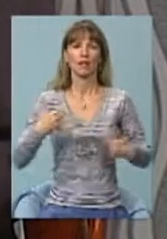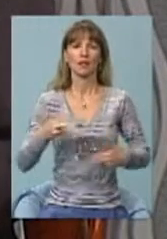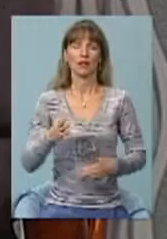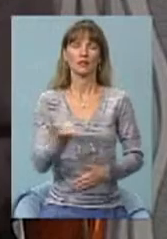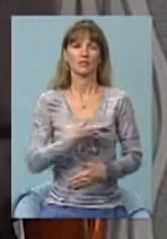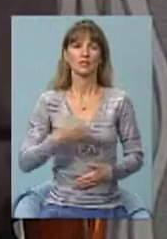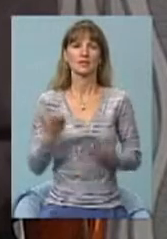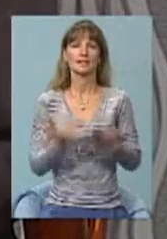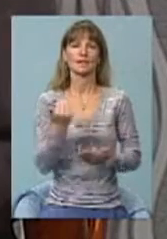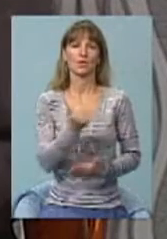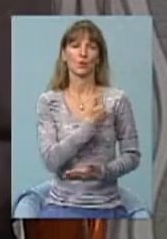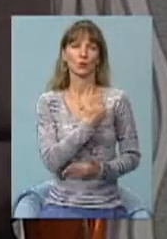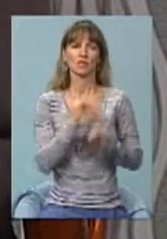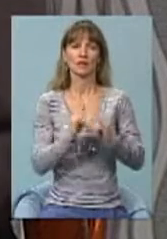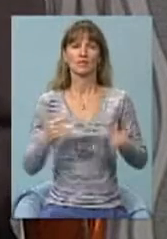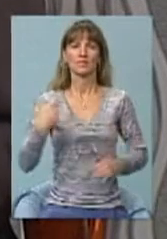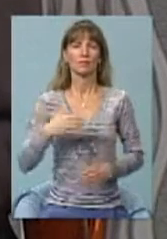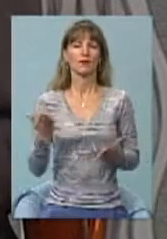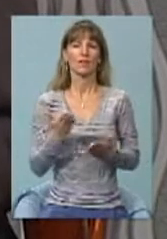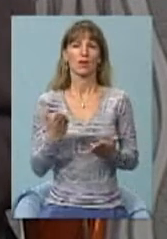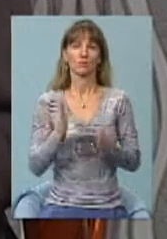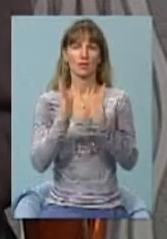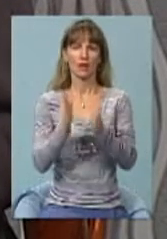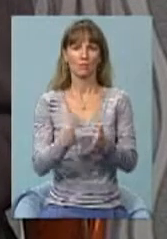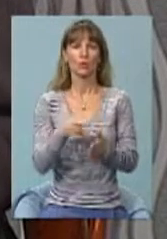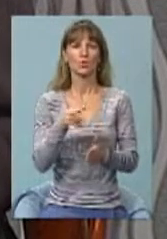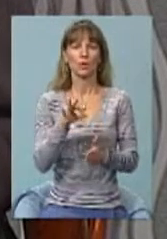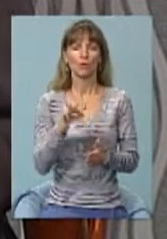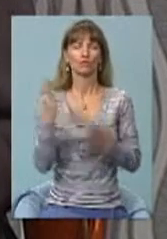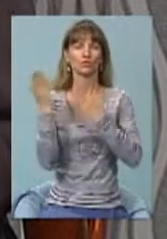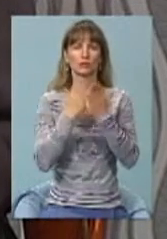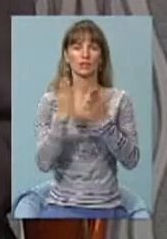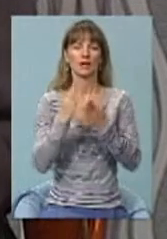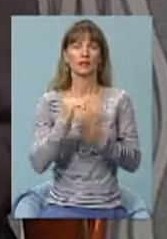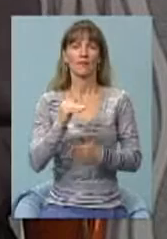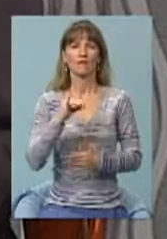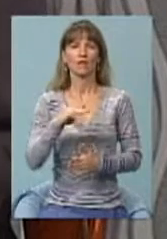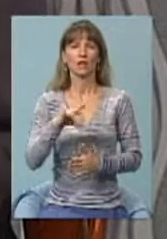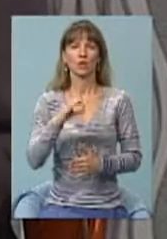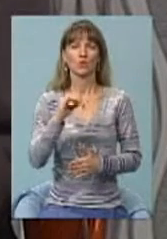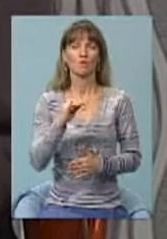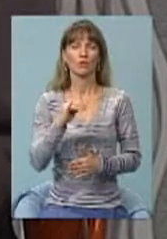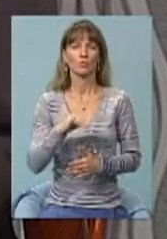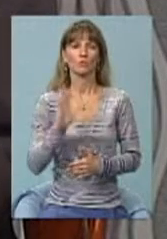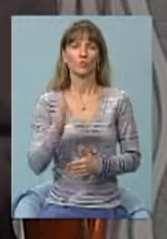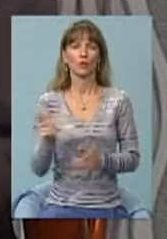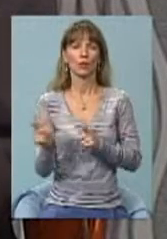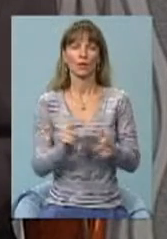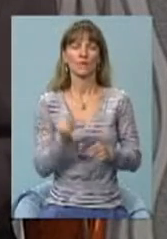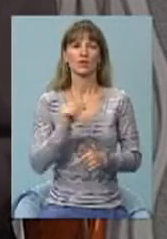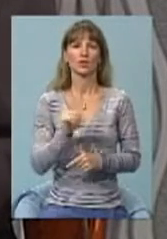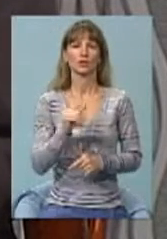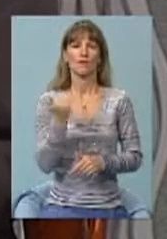І якщо ви хочете розвинути себе у якомусь певному напрямку, то, звичайно, таки читайте філософію і будьте наготові те, що вам